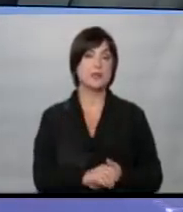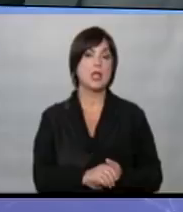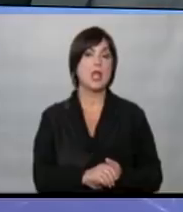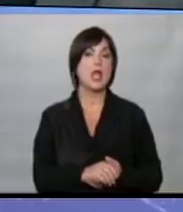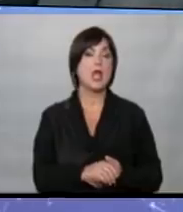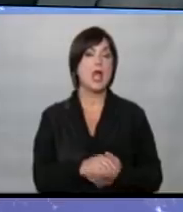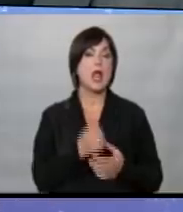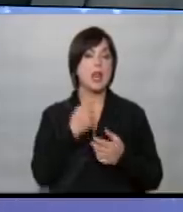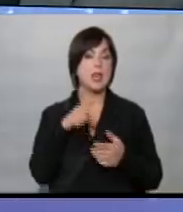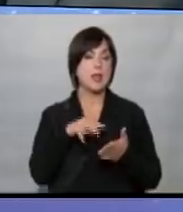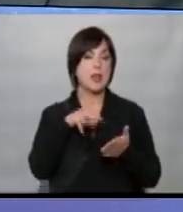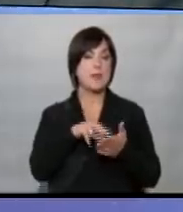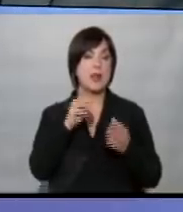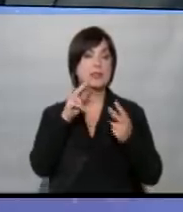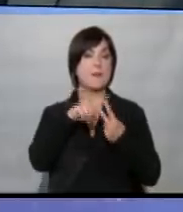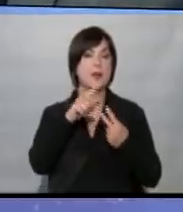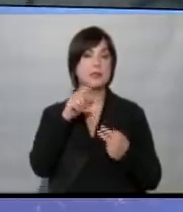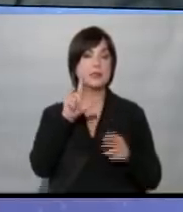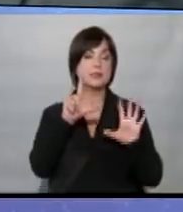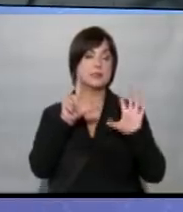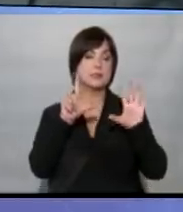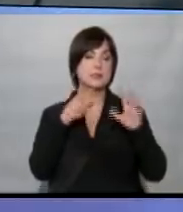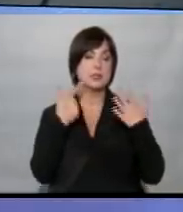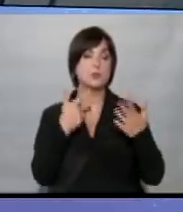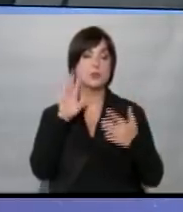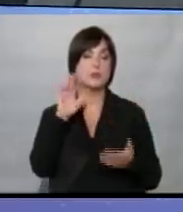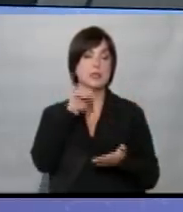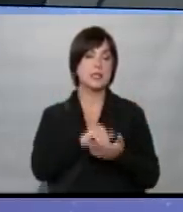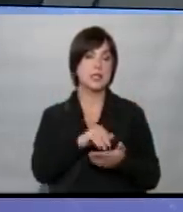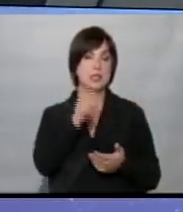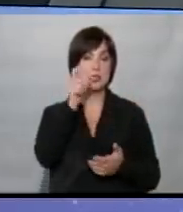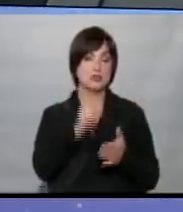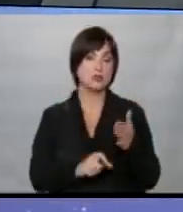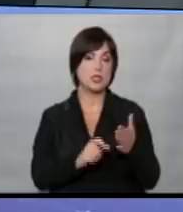Либералната партија, другата, има 75.000 членови. Значи,